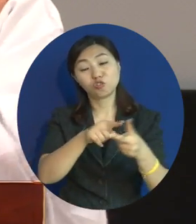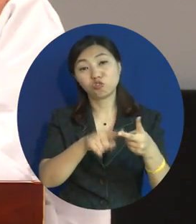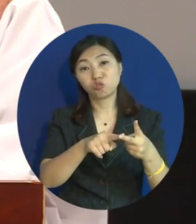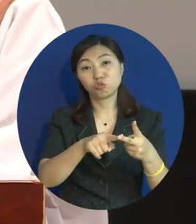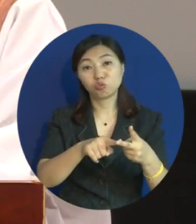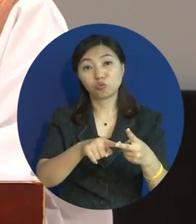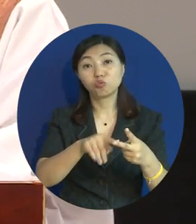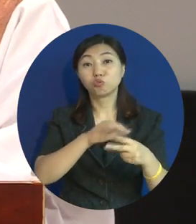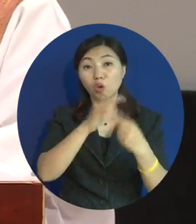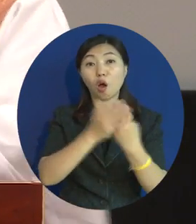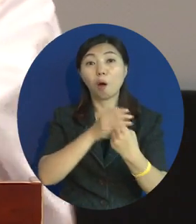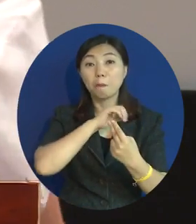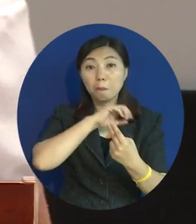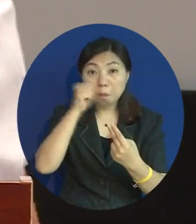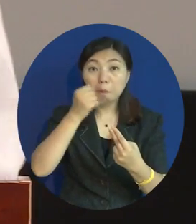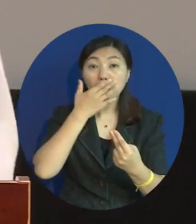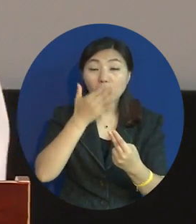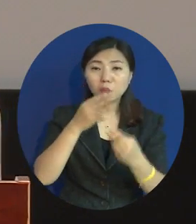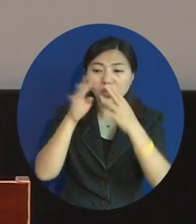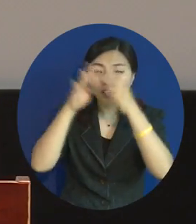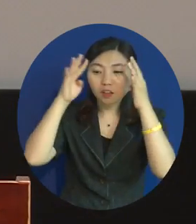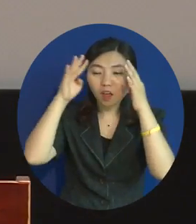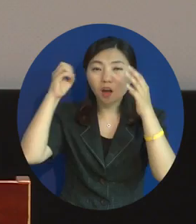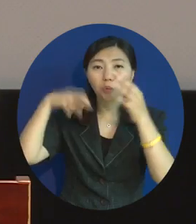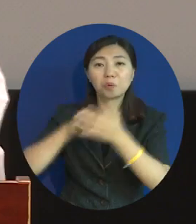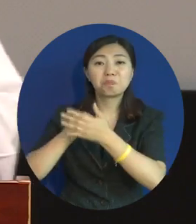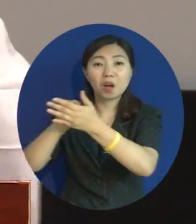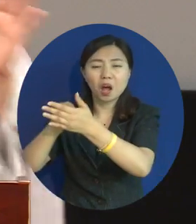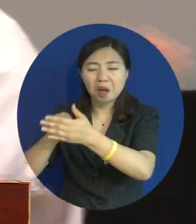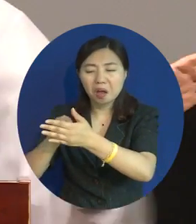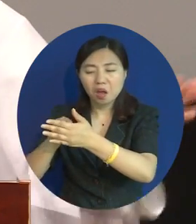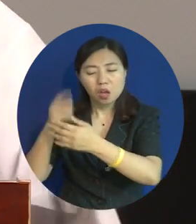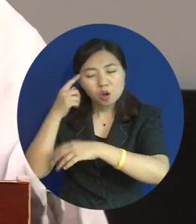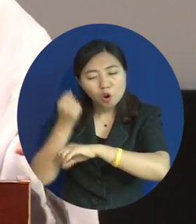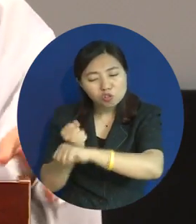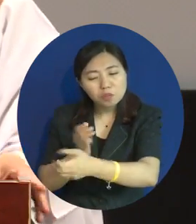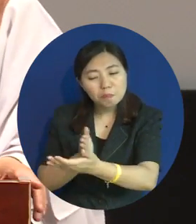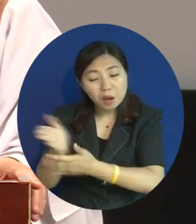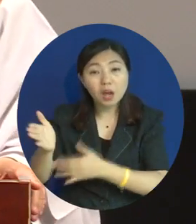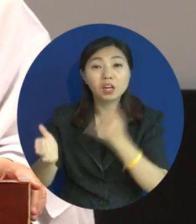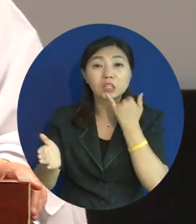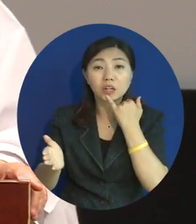두 가지가 다 되면 학문의 길을 가고 둘 다 안 되면 아예